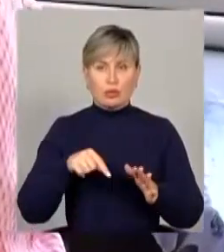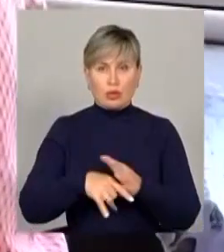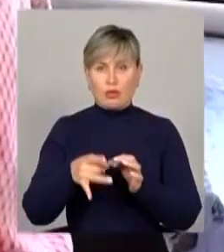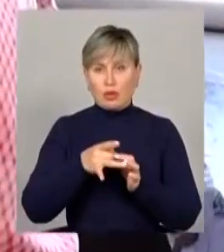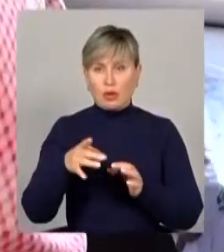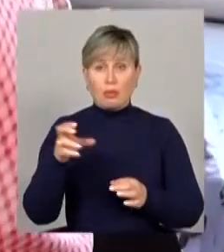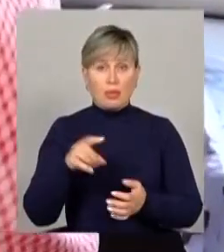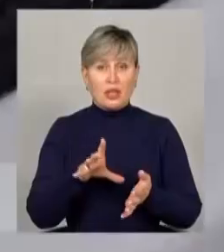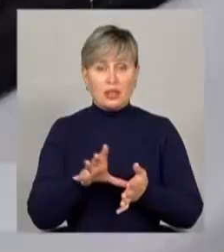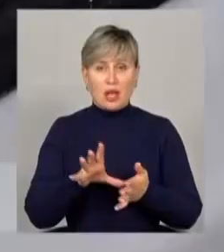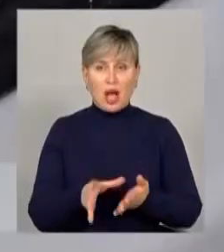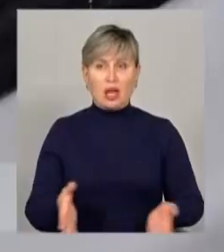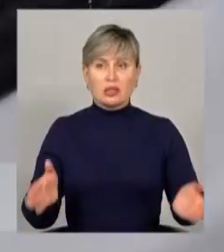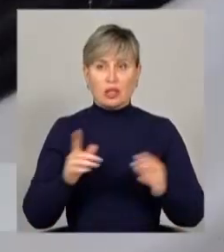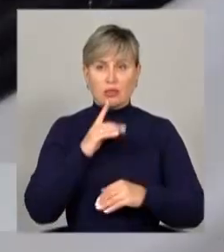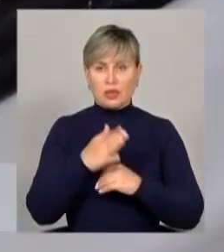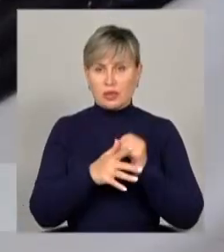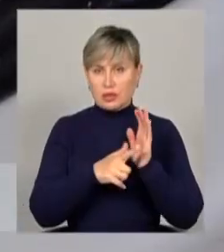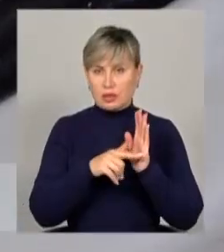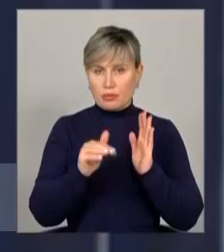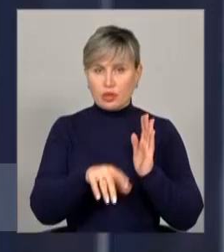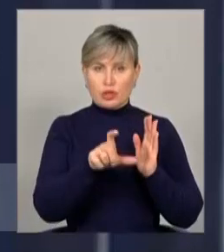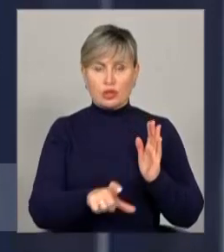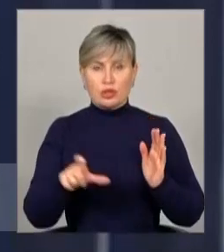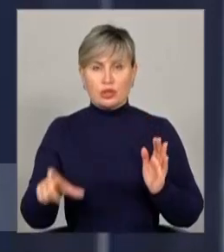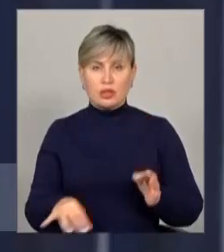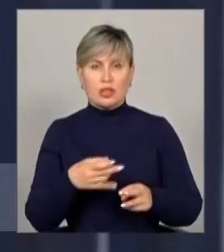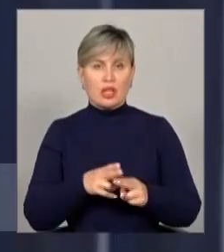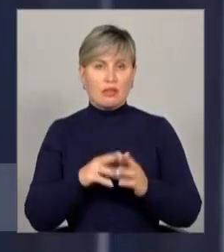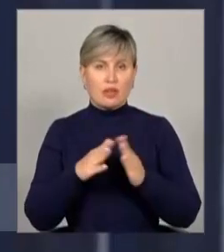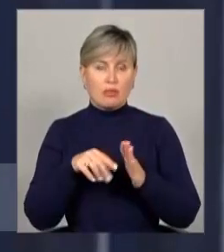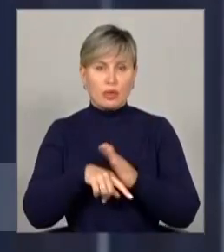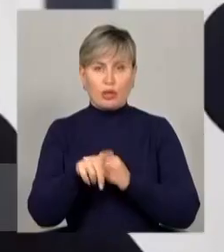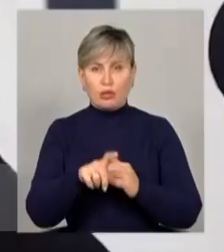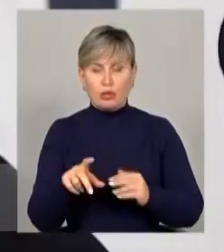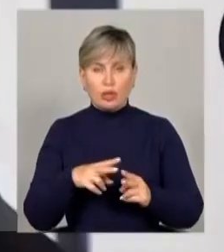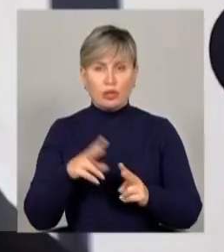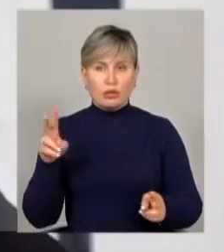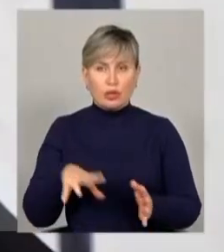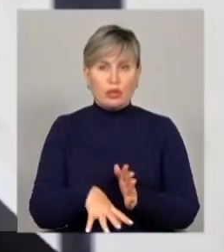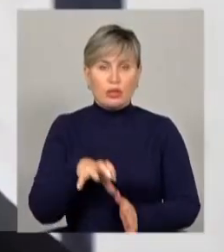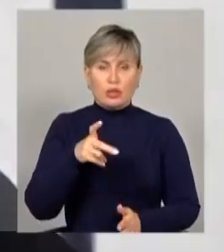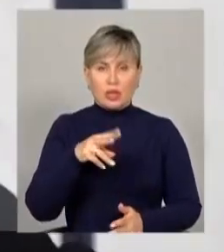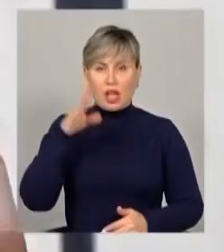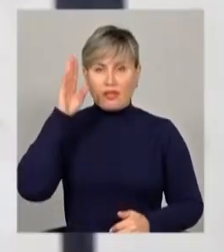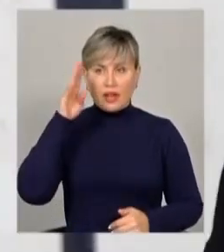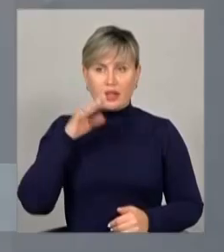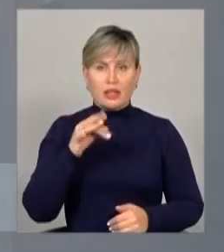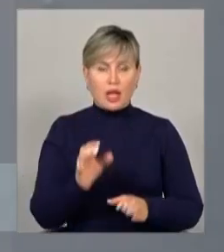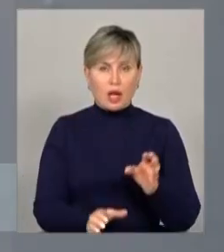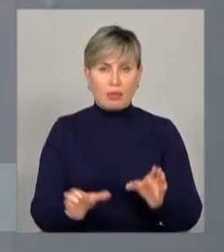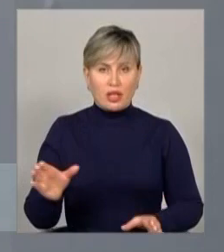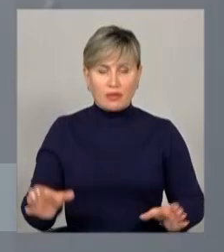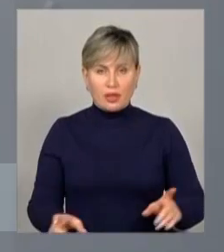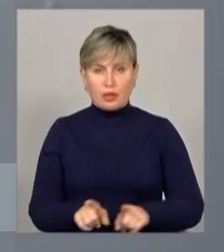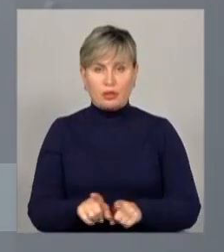без электроснабжения остались Почти 7.000 человек из-за чего в домах людей отключились насосы для подачи воды и обогревательные